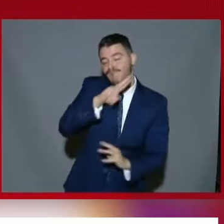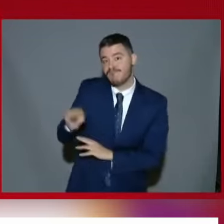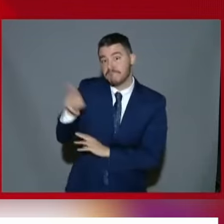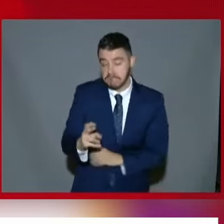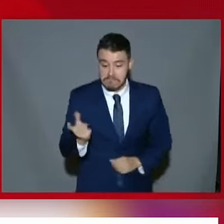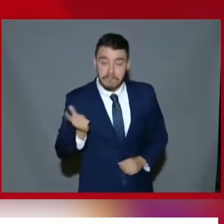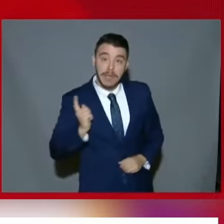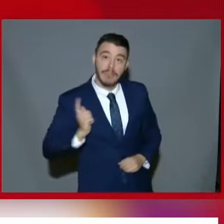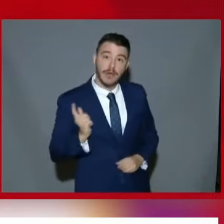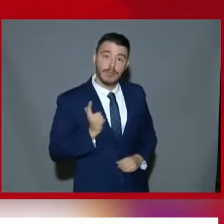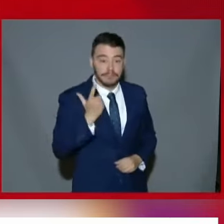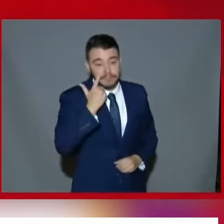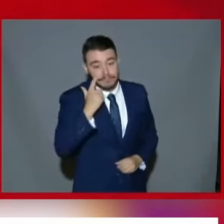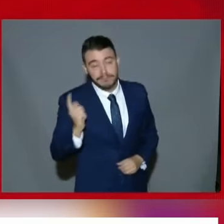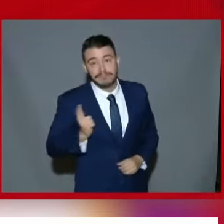Περιμένω.